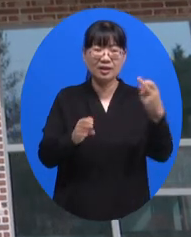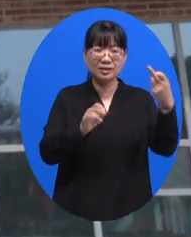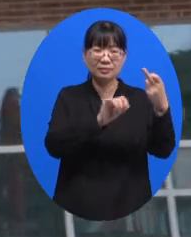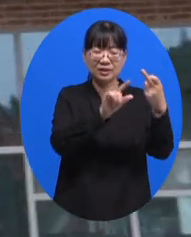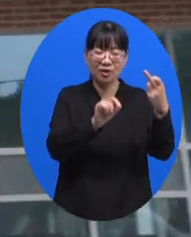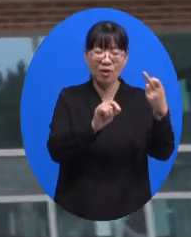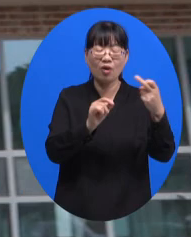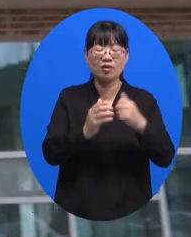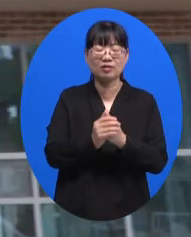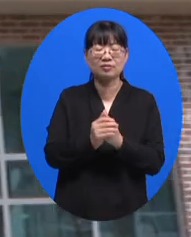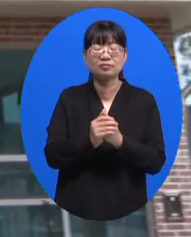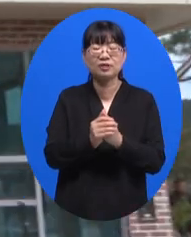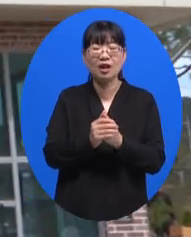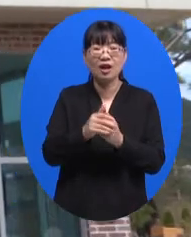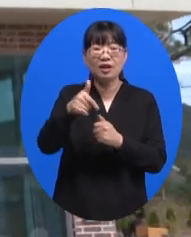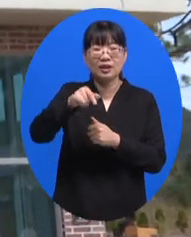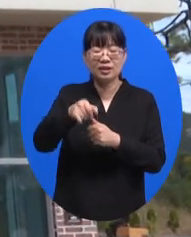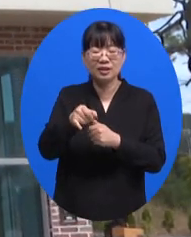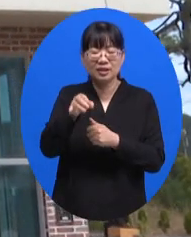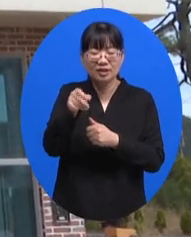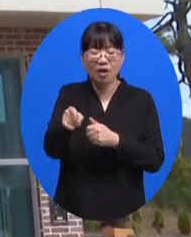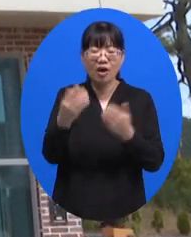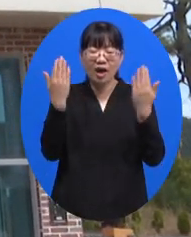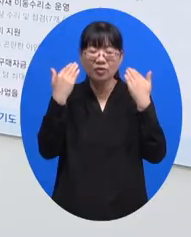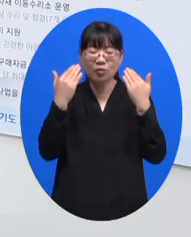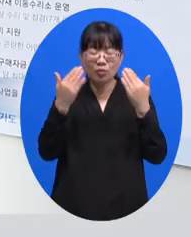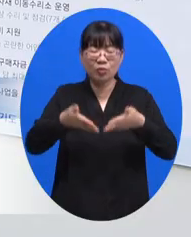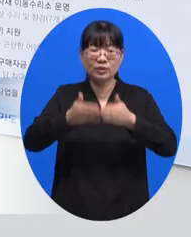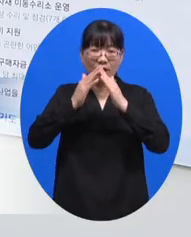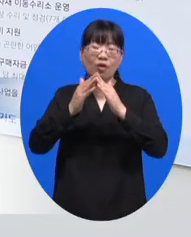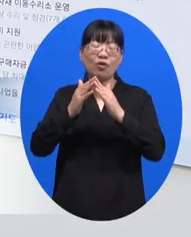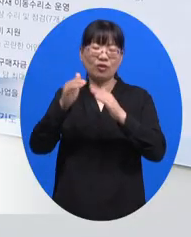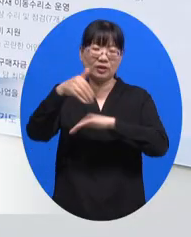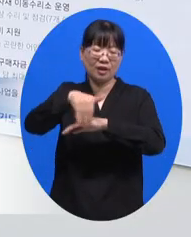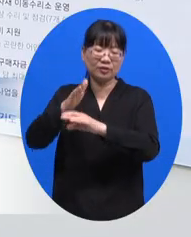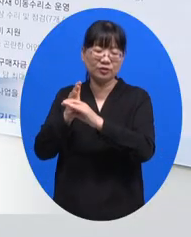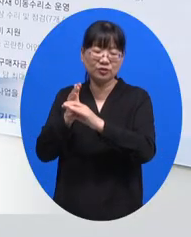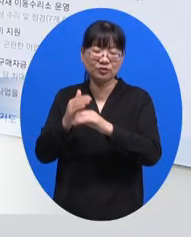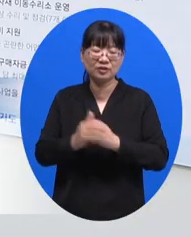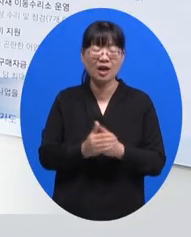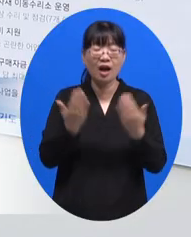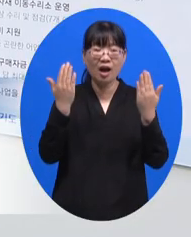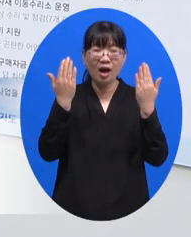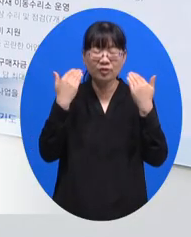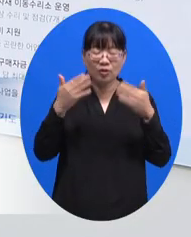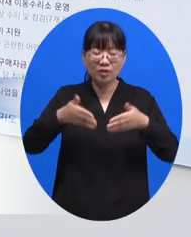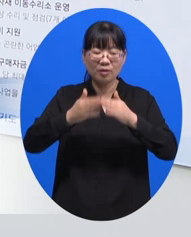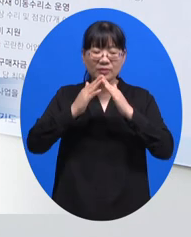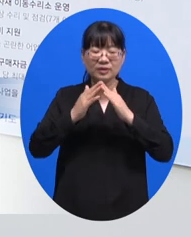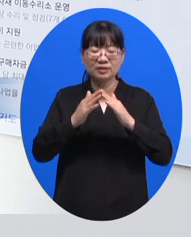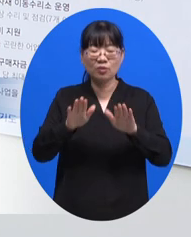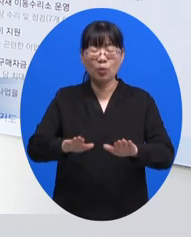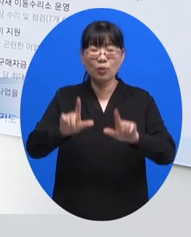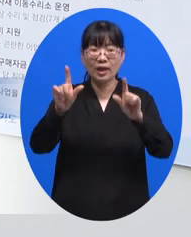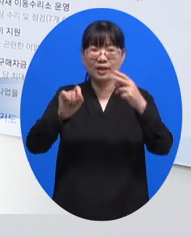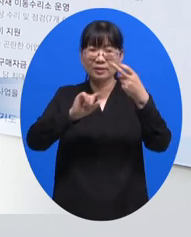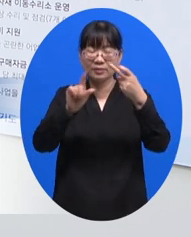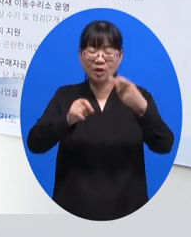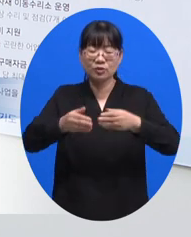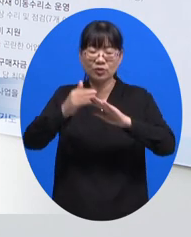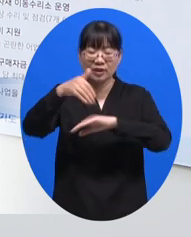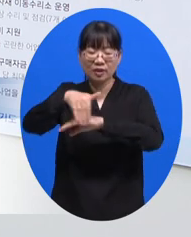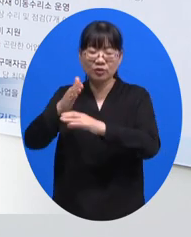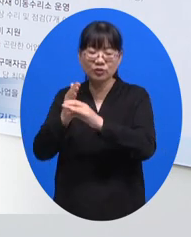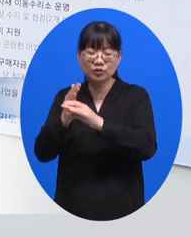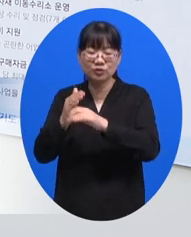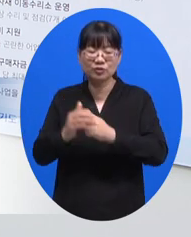12월 귀여학교 건물이 아예 따로 생깁니다. 학교 건물은 금년도 12월 준공 예정으로